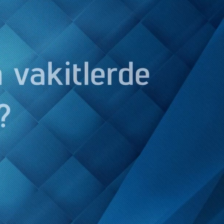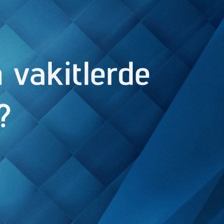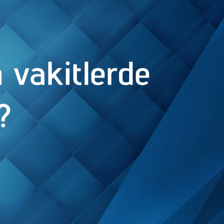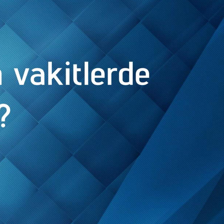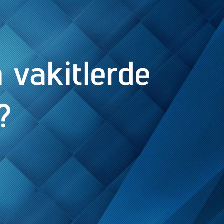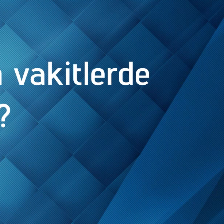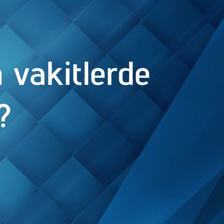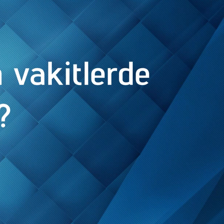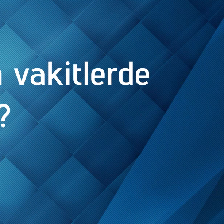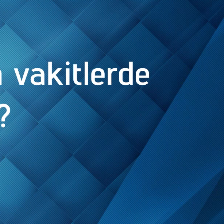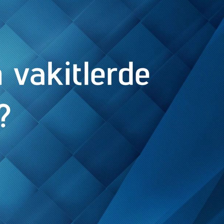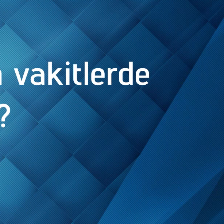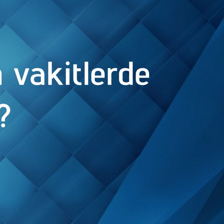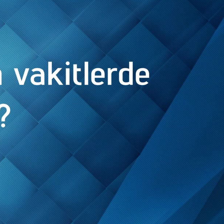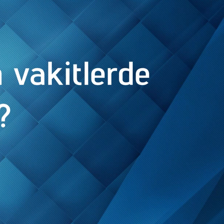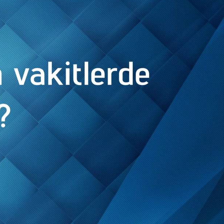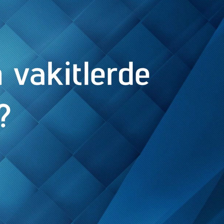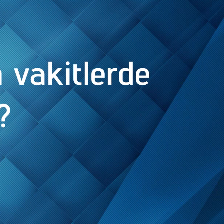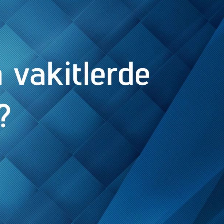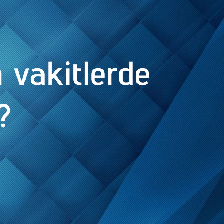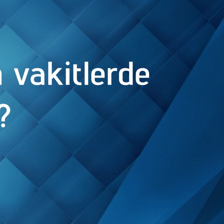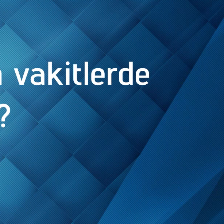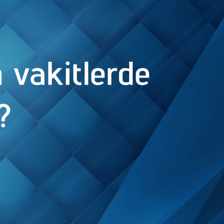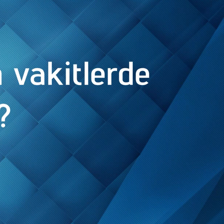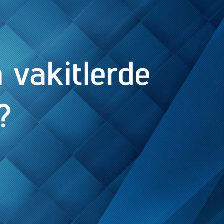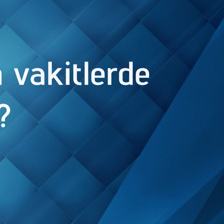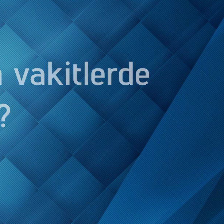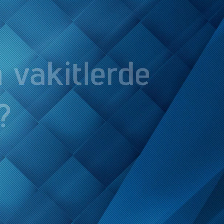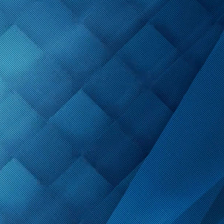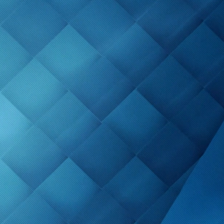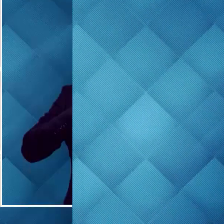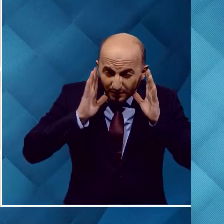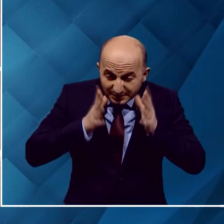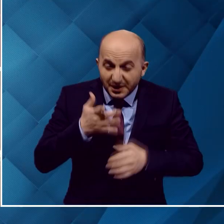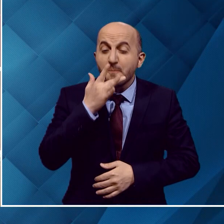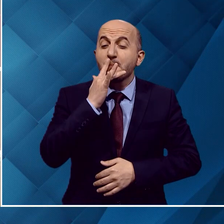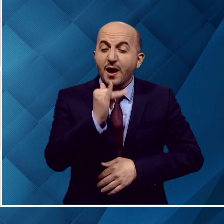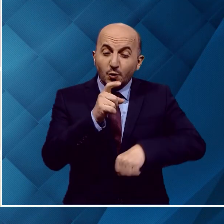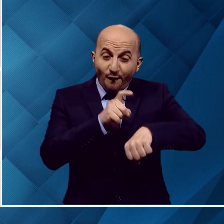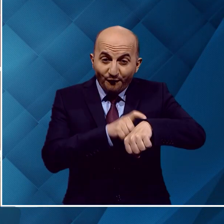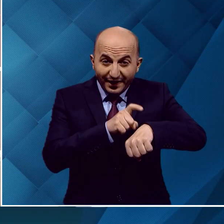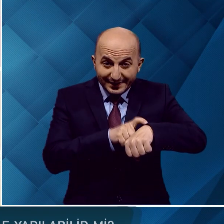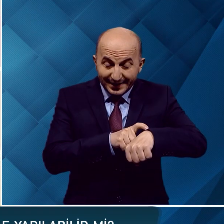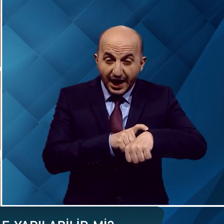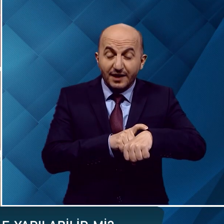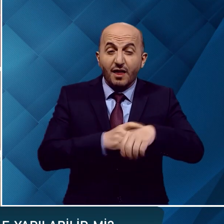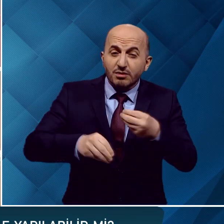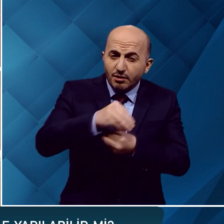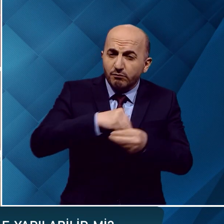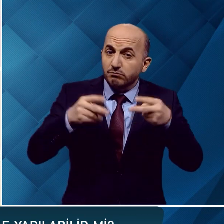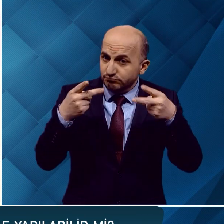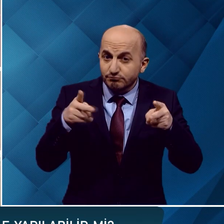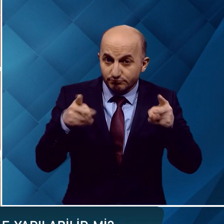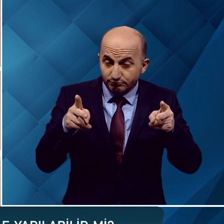Namaz kılınması mekruh olan vakitlerde tavaf yapılabilir mi? Namaz kılmanın mekruh olduğu vakitlerde